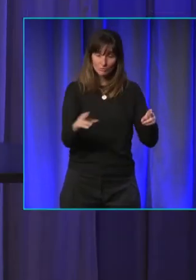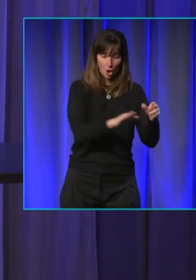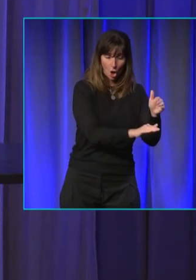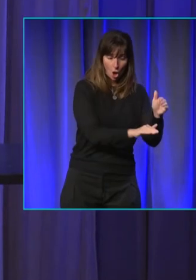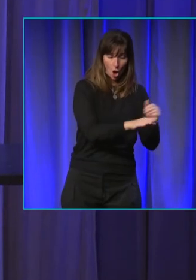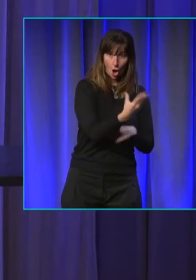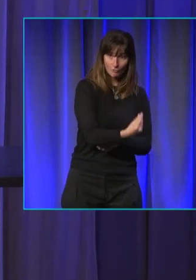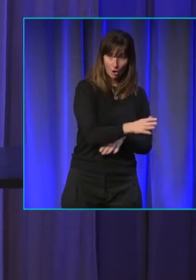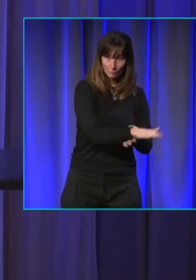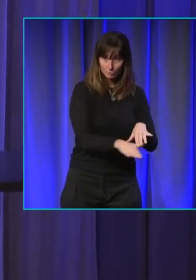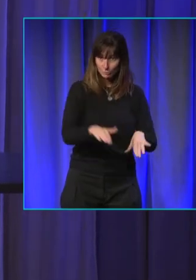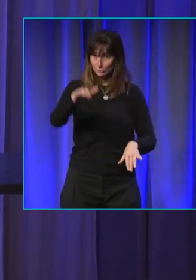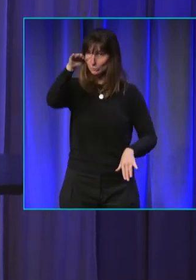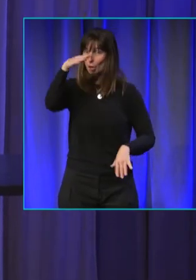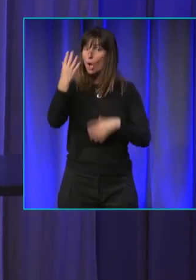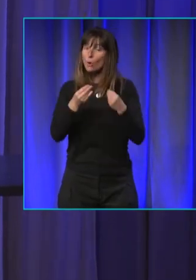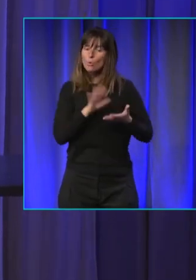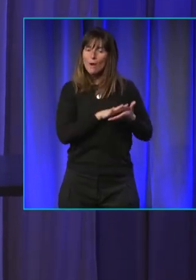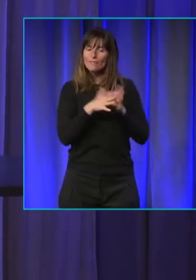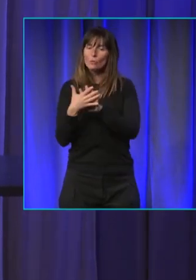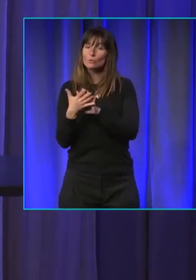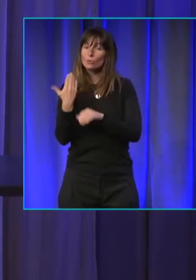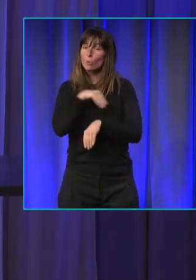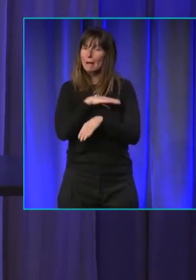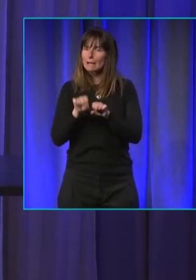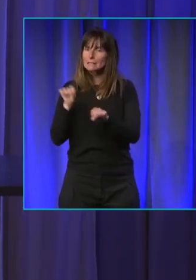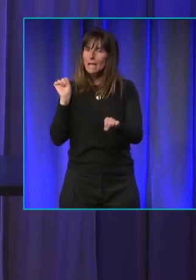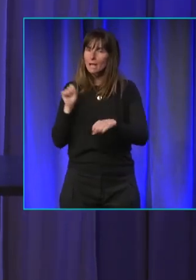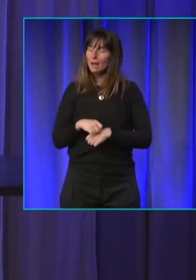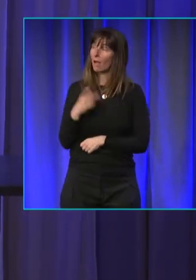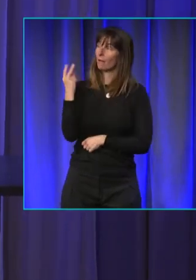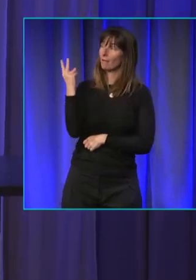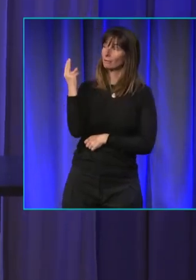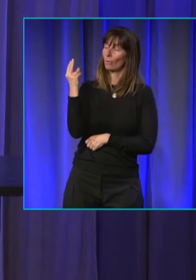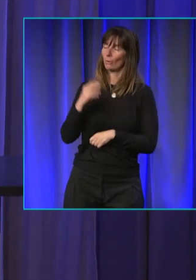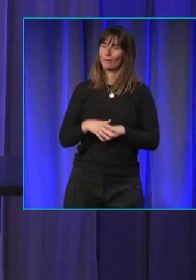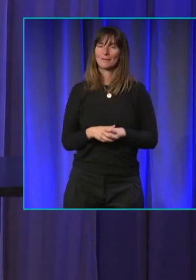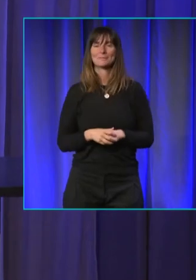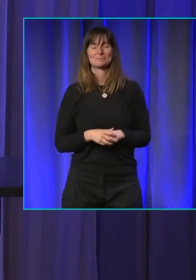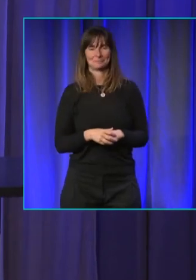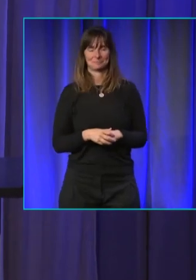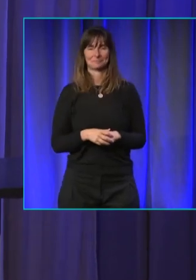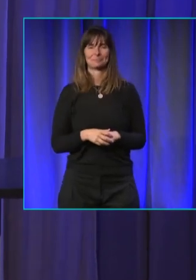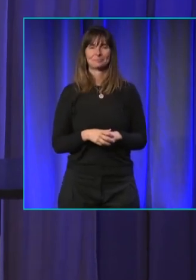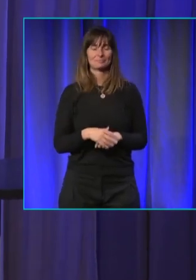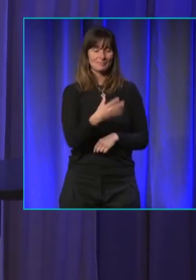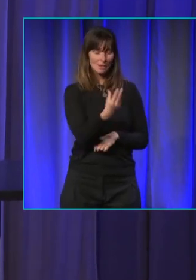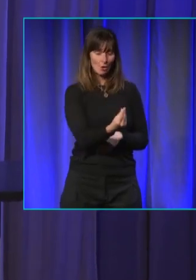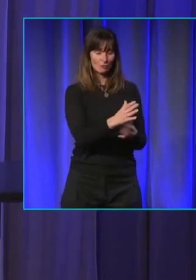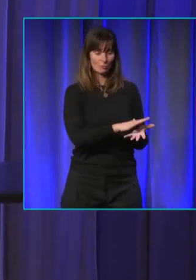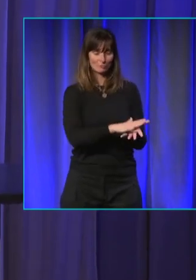l'évolution au fil des siècles. Voilà, les deux, en fait. Alors, au niveau de l'évolution, donc de l'enfant à